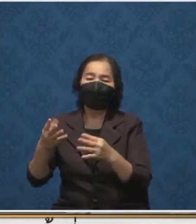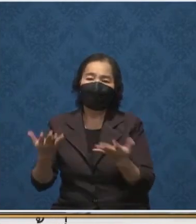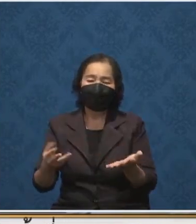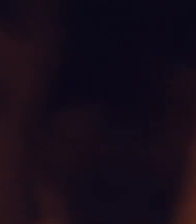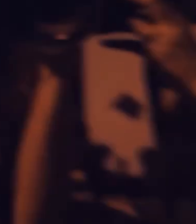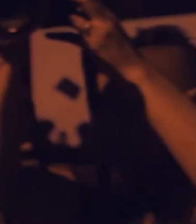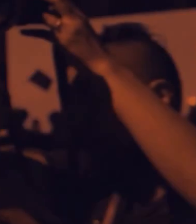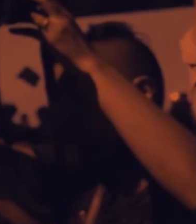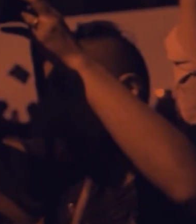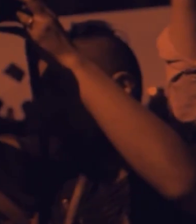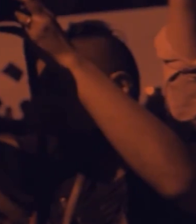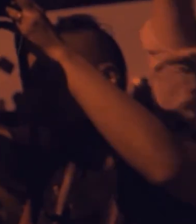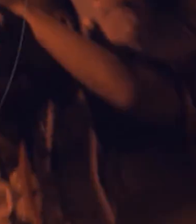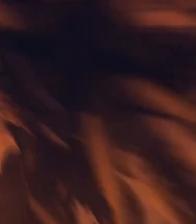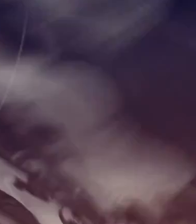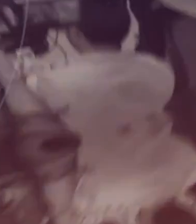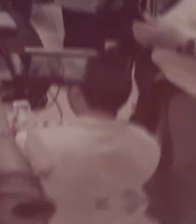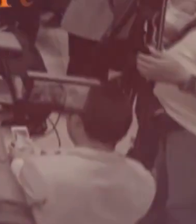จะเรียไปไหน